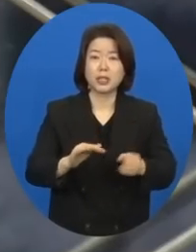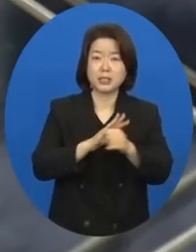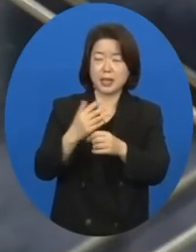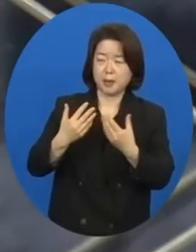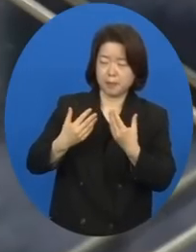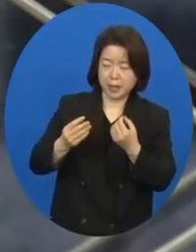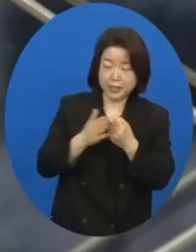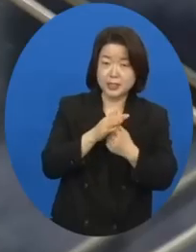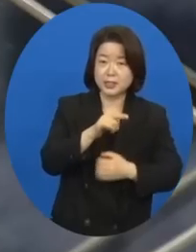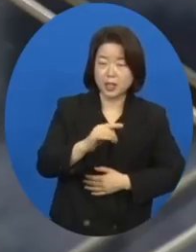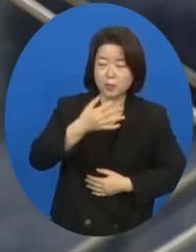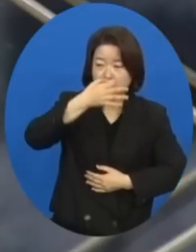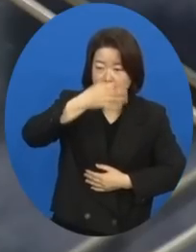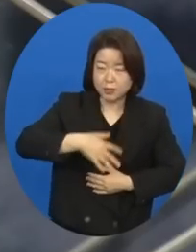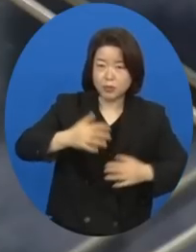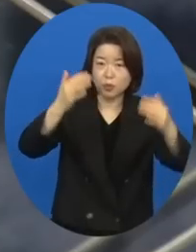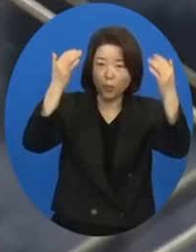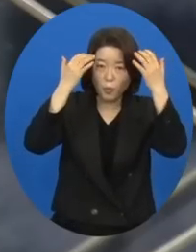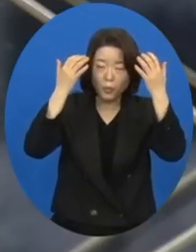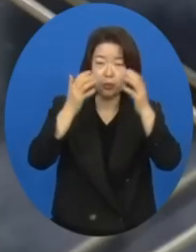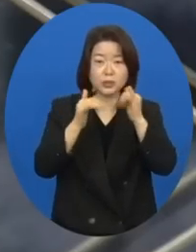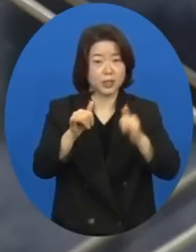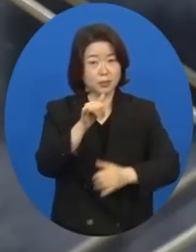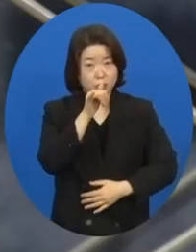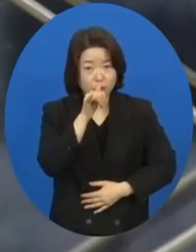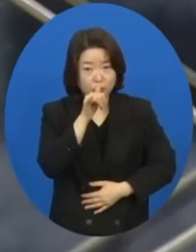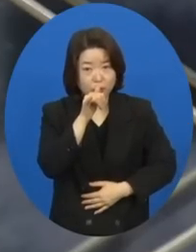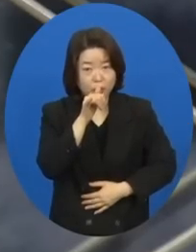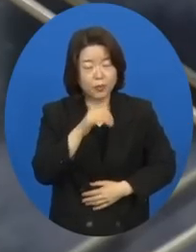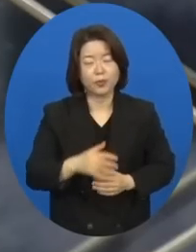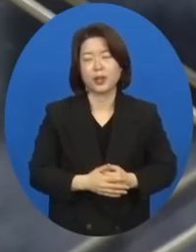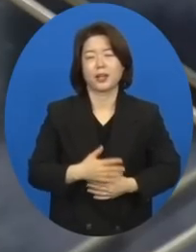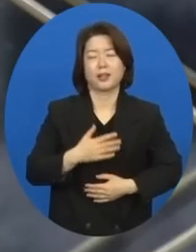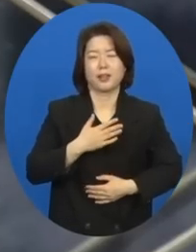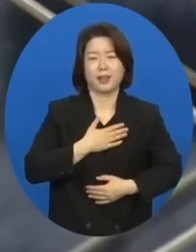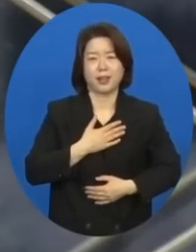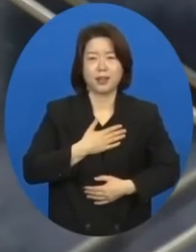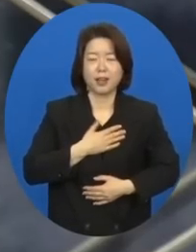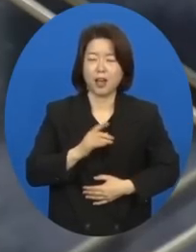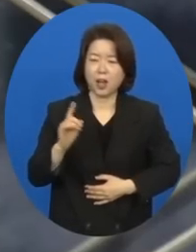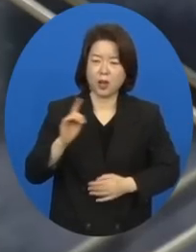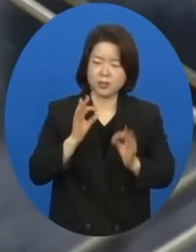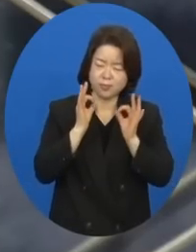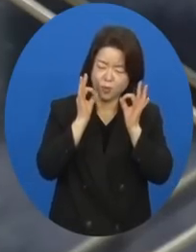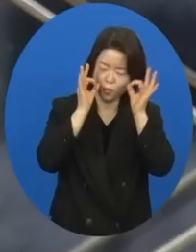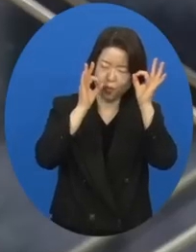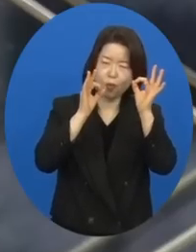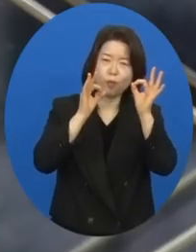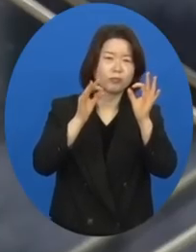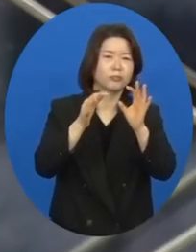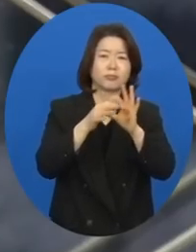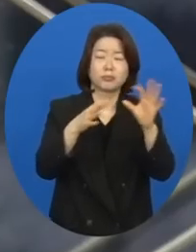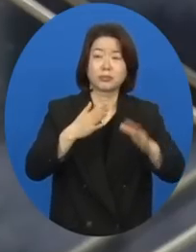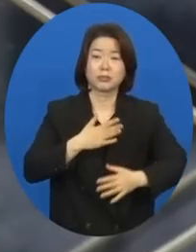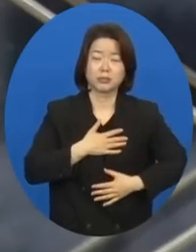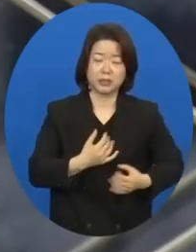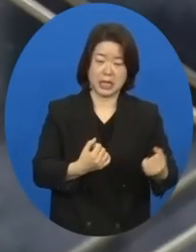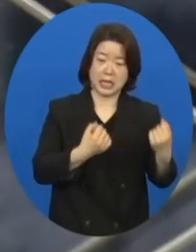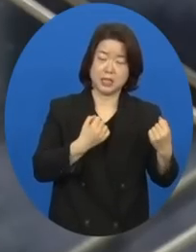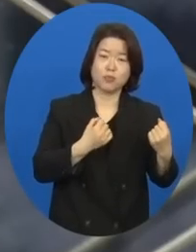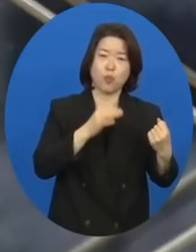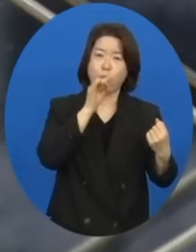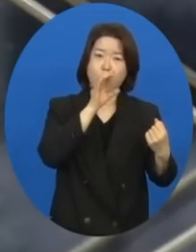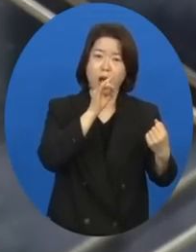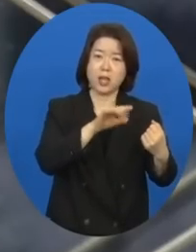때문에 힘들고 고통 가운데 있는 분이 있으십니까? 내가 어떤 노력을 하든 내 힘으론 절대 안